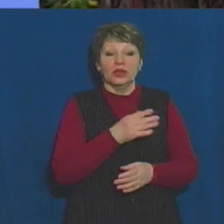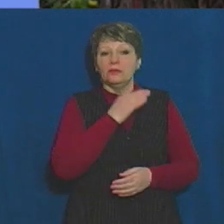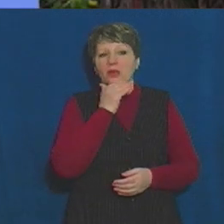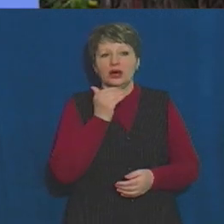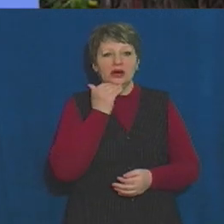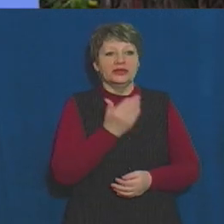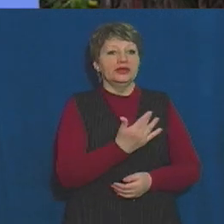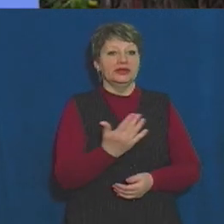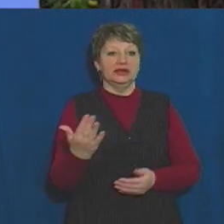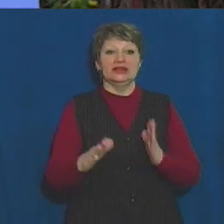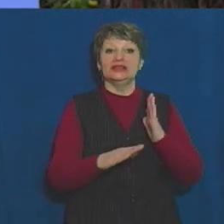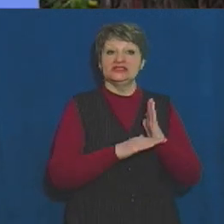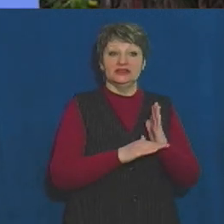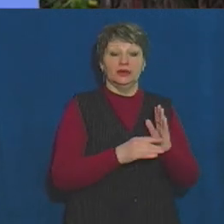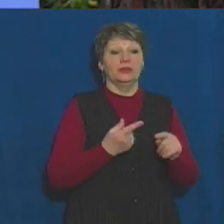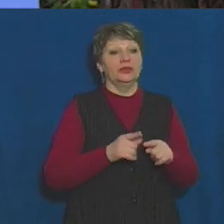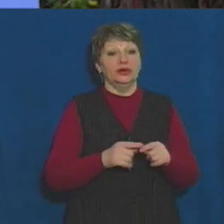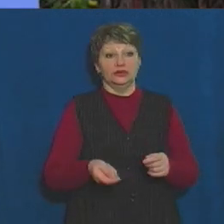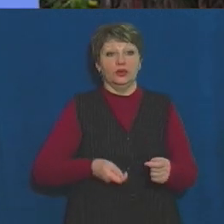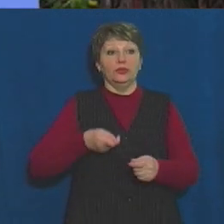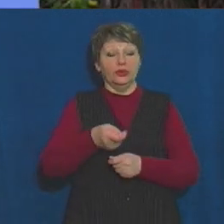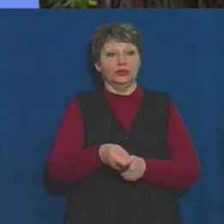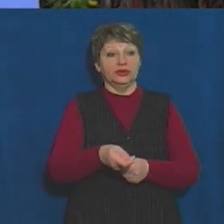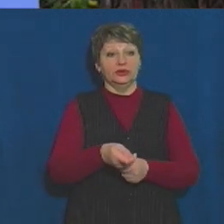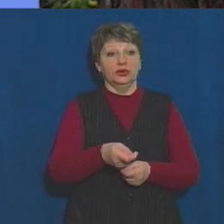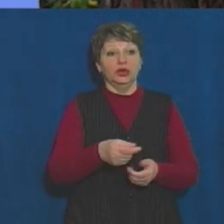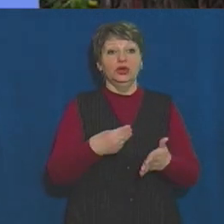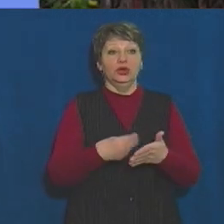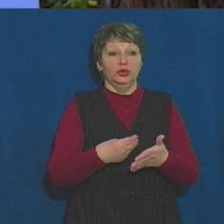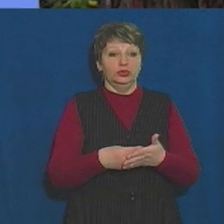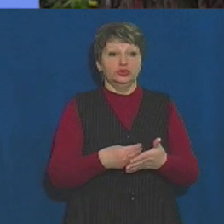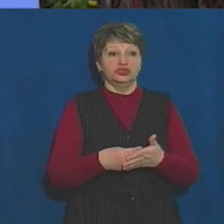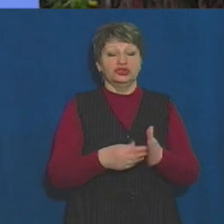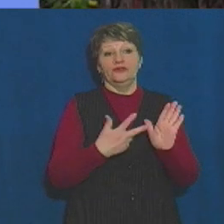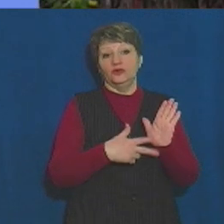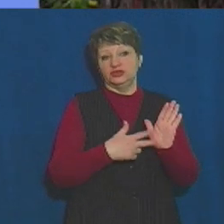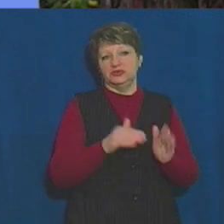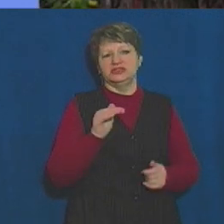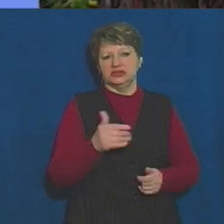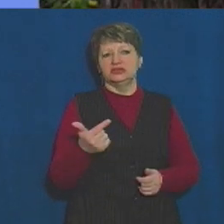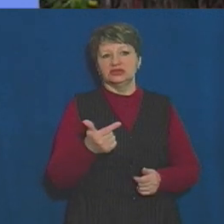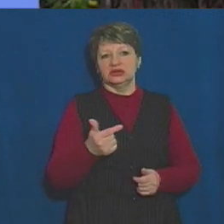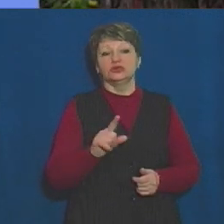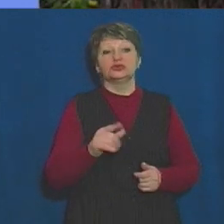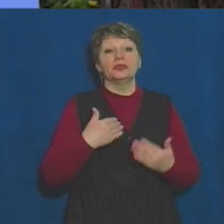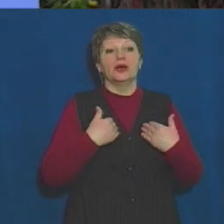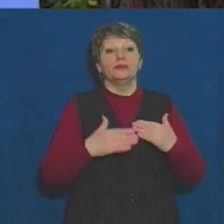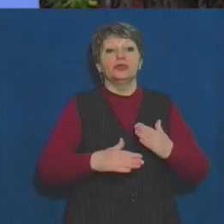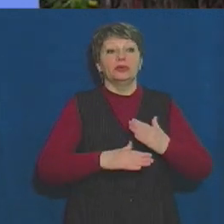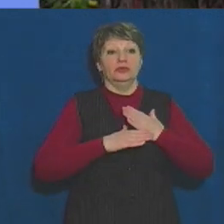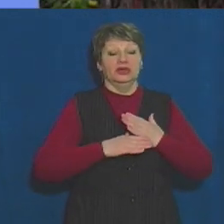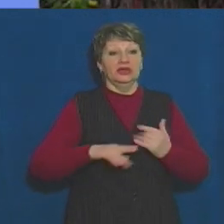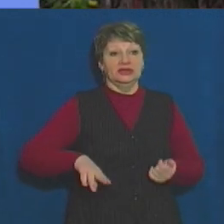Тому подано в бюджет, там, по-моєму, 80 тисяч гривень, щоб допомогти дирекції